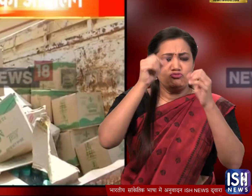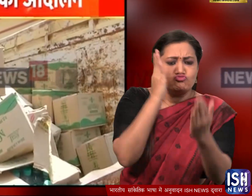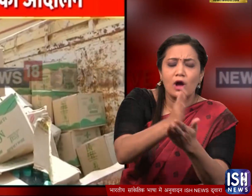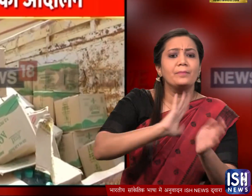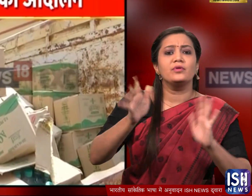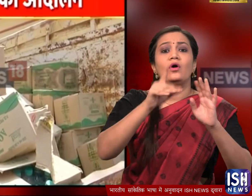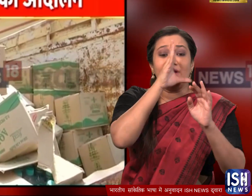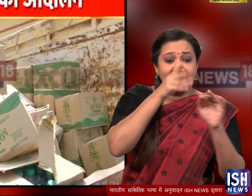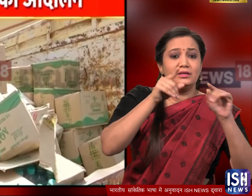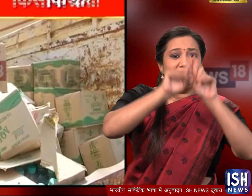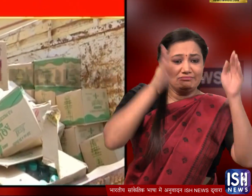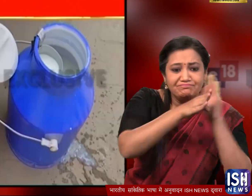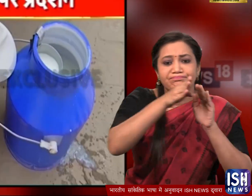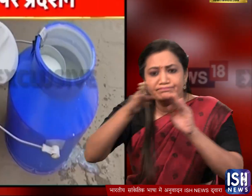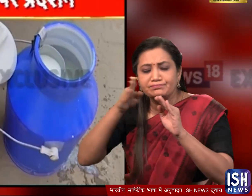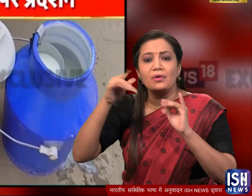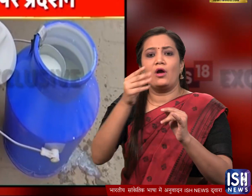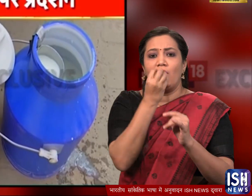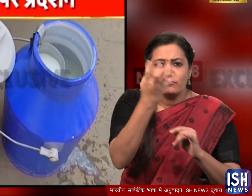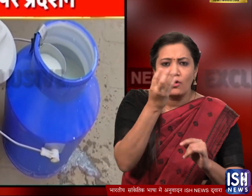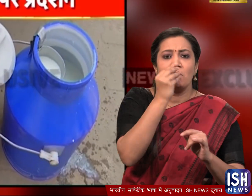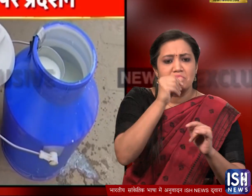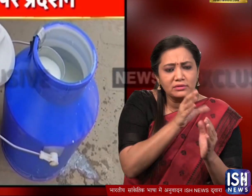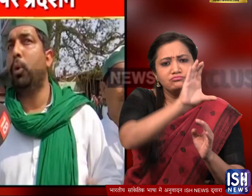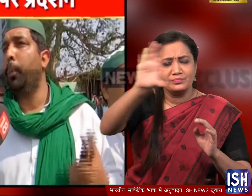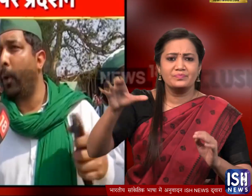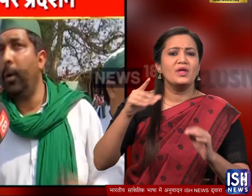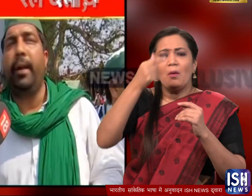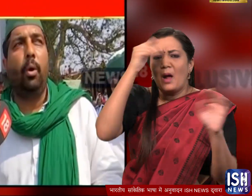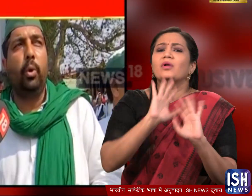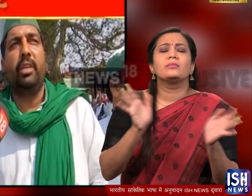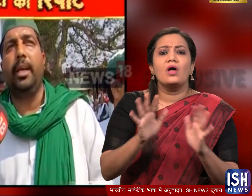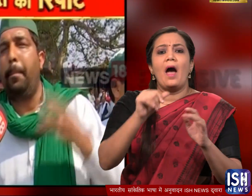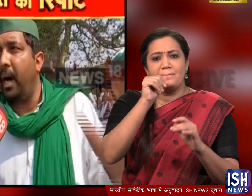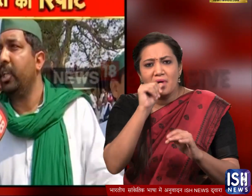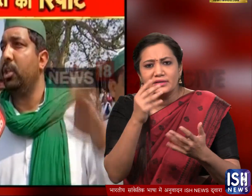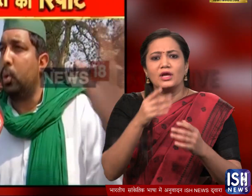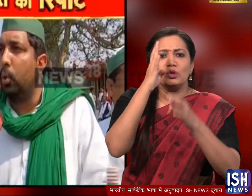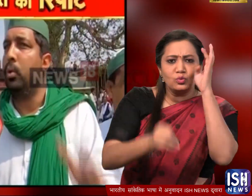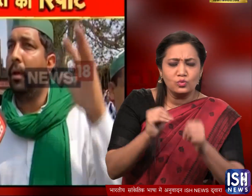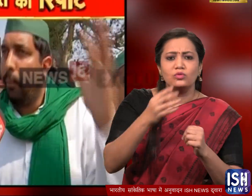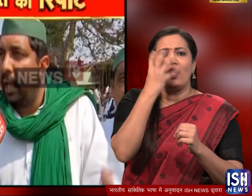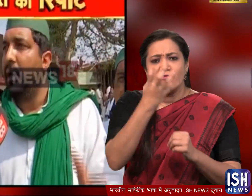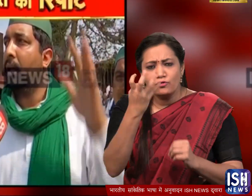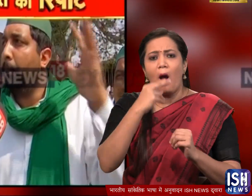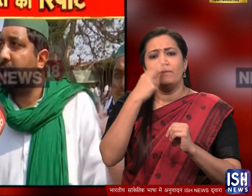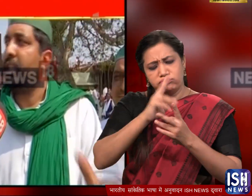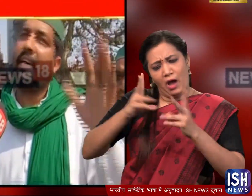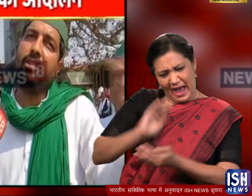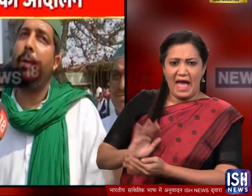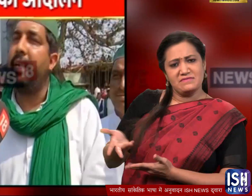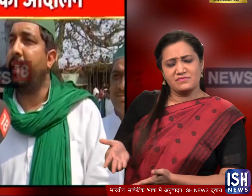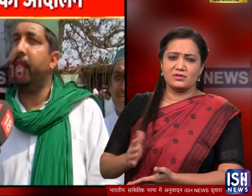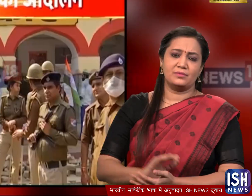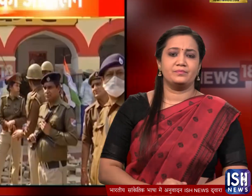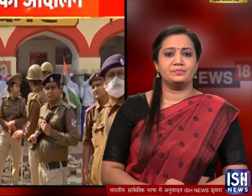बल्कि ट्रेनों में चढ़कर यात्रियों को फल और पानी की बोतलें देने की भी थी। कोई प्रॉब्लम ना हो, इसलिए हम पानी, दूध, फल, बिस्किट